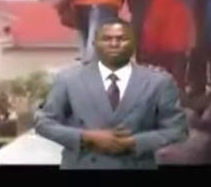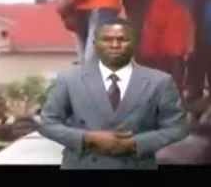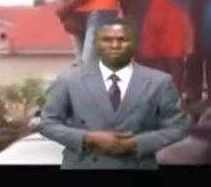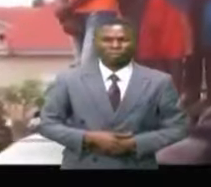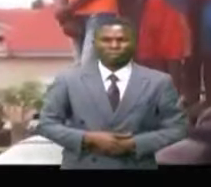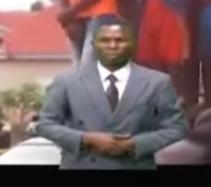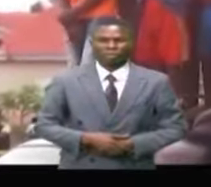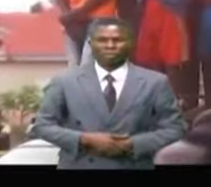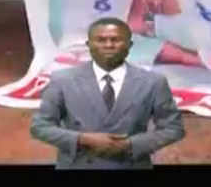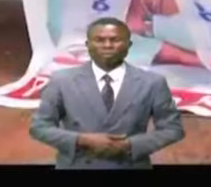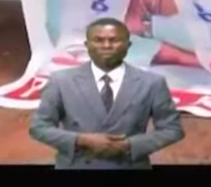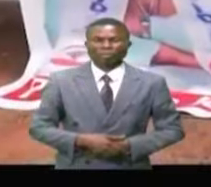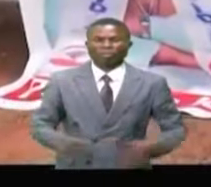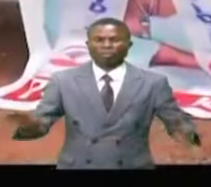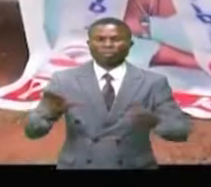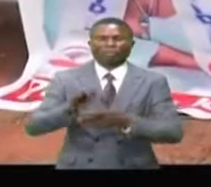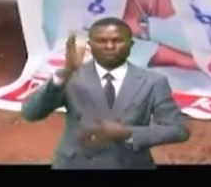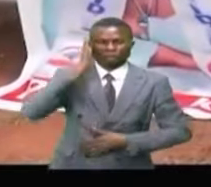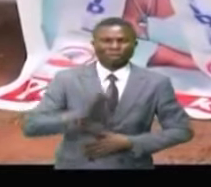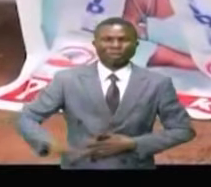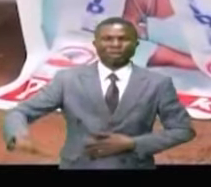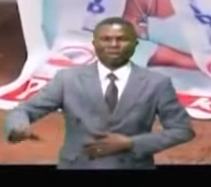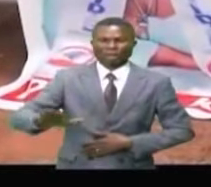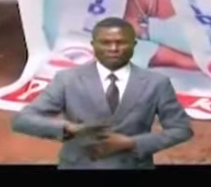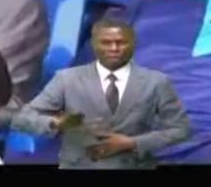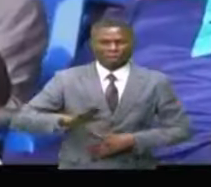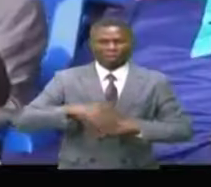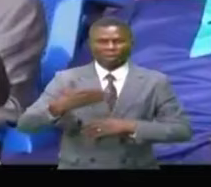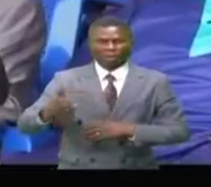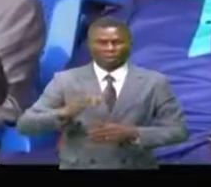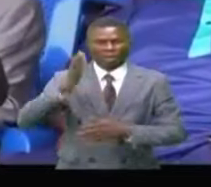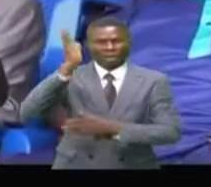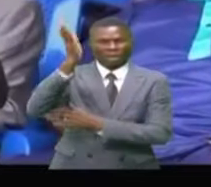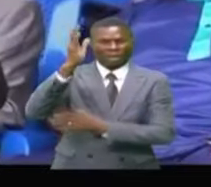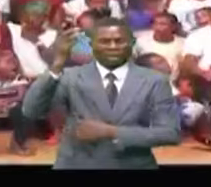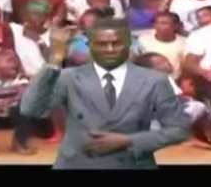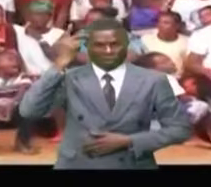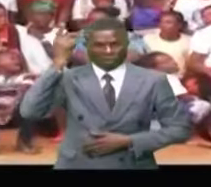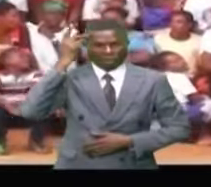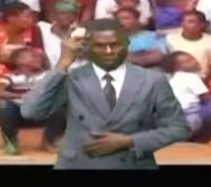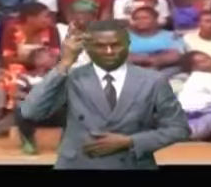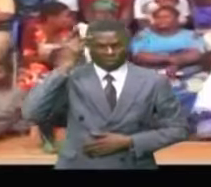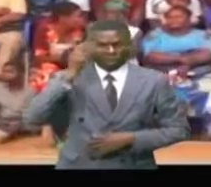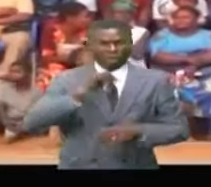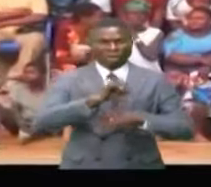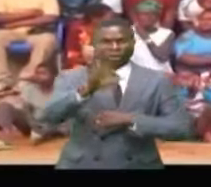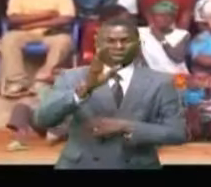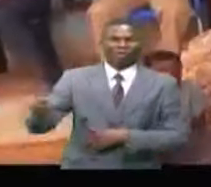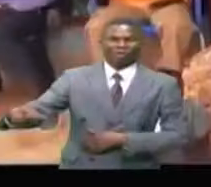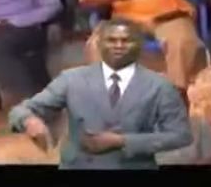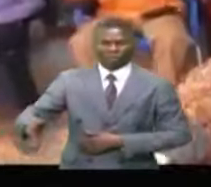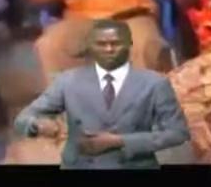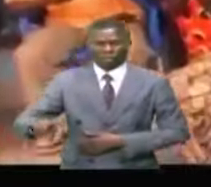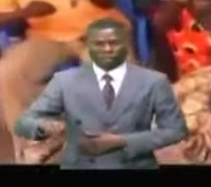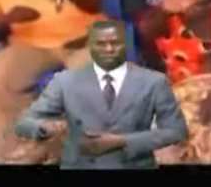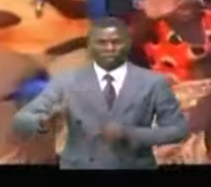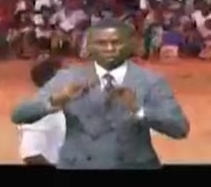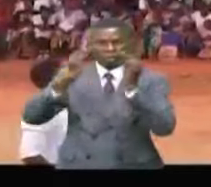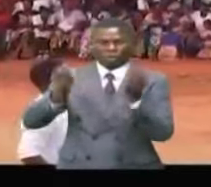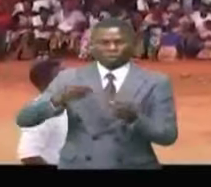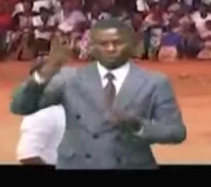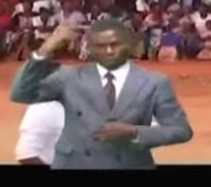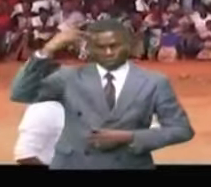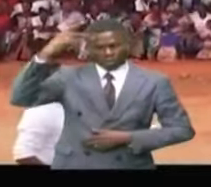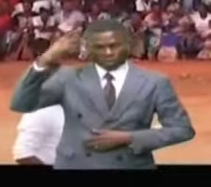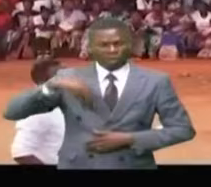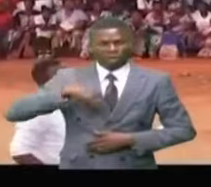Le message de l'Union sacrée de la nation après le congrès de Kinshasa est relayé en province par le parti membre.